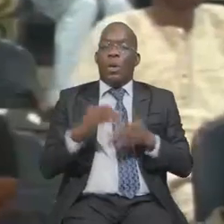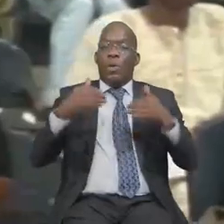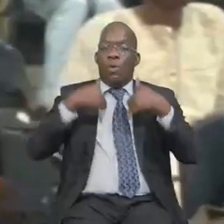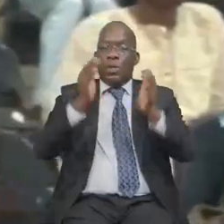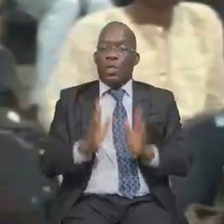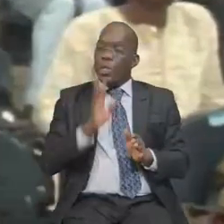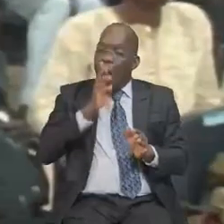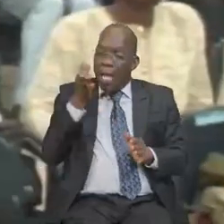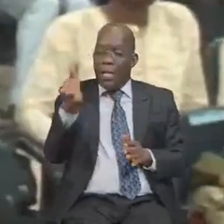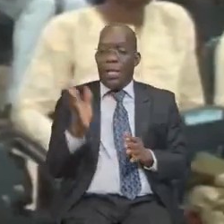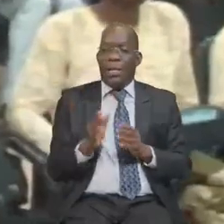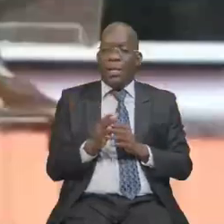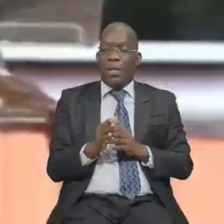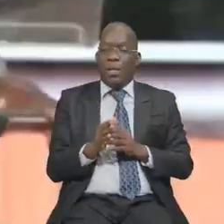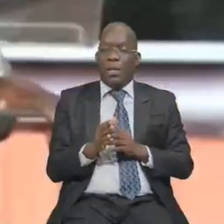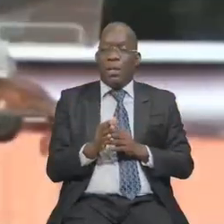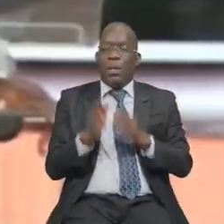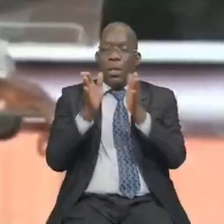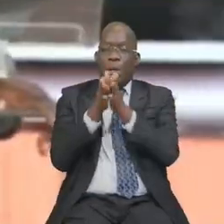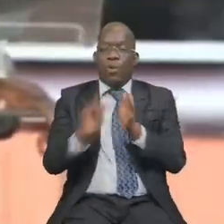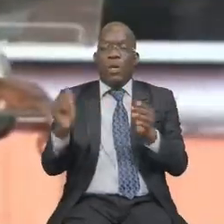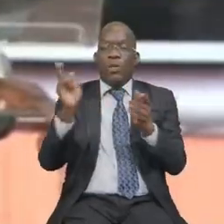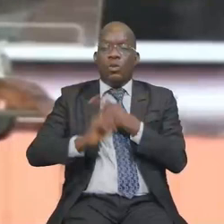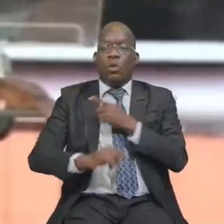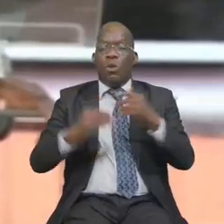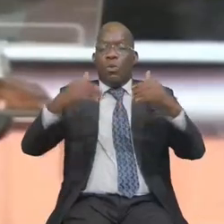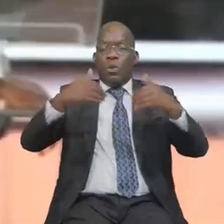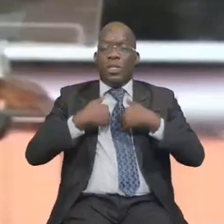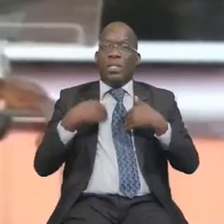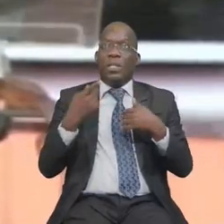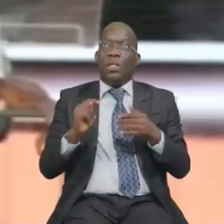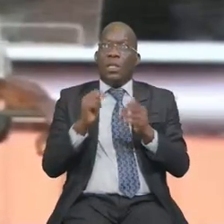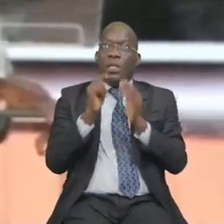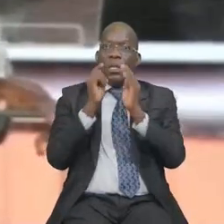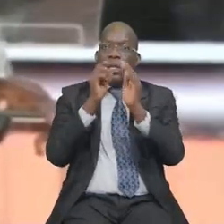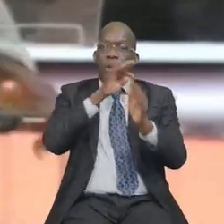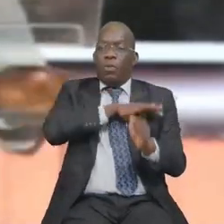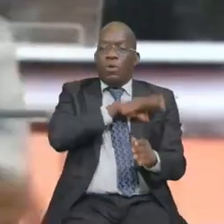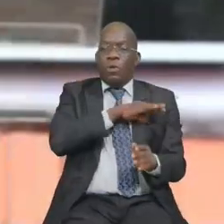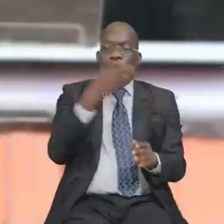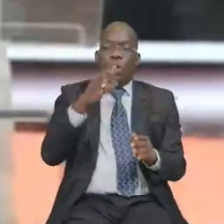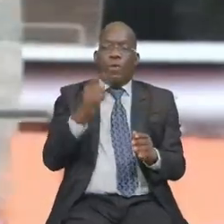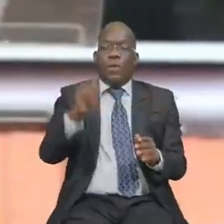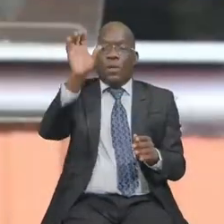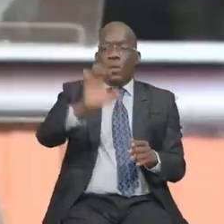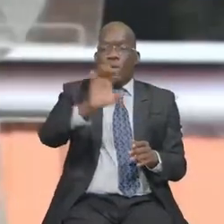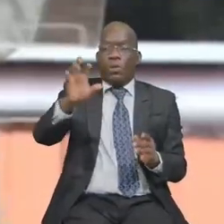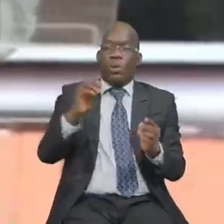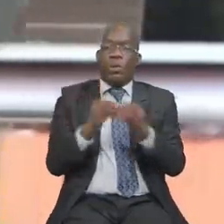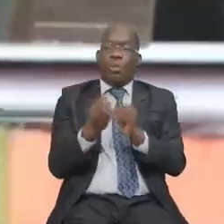d'eux. Prier pour posséder les profits de la croix. Deuxième point.